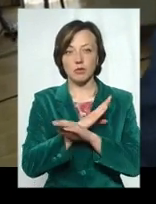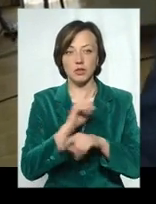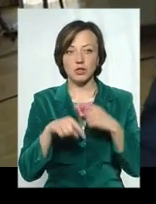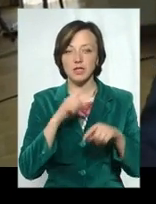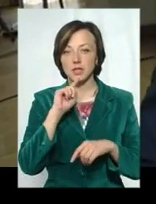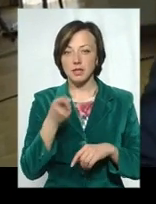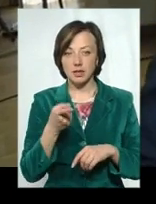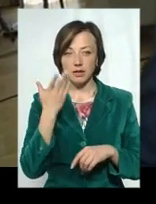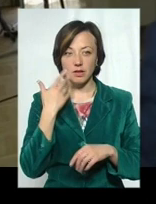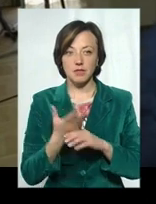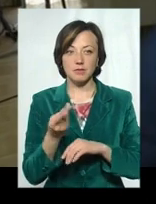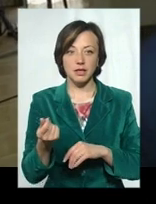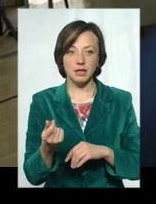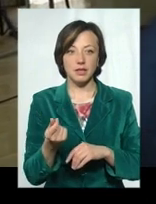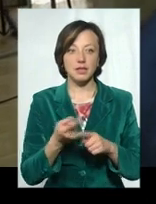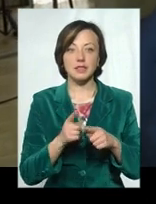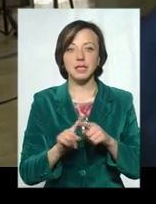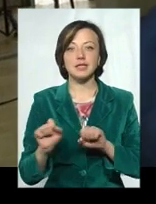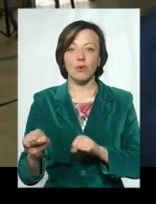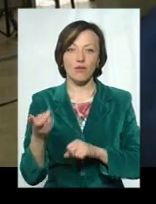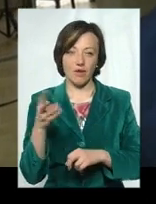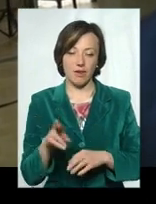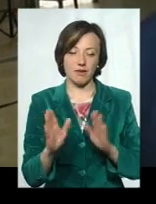через рік після того, як ти заплатив. Це є страхування.